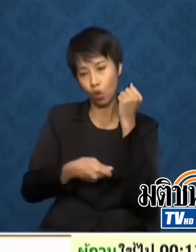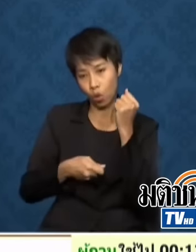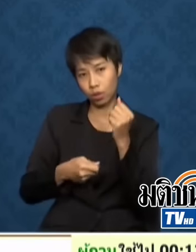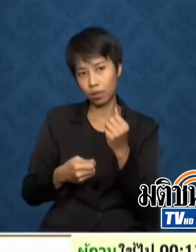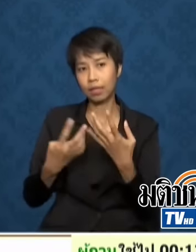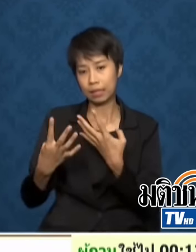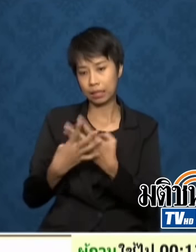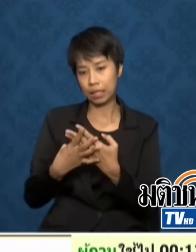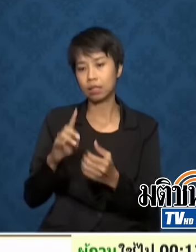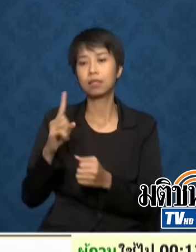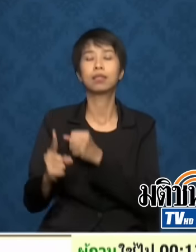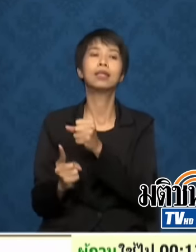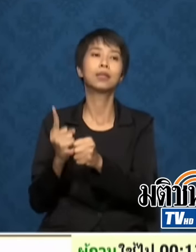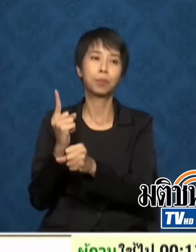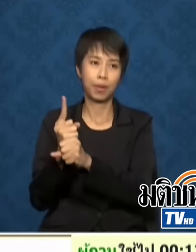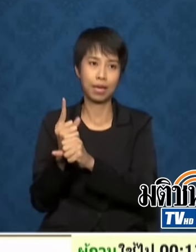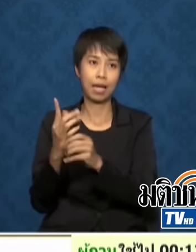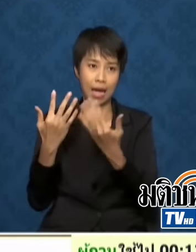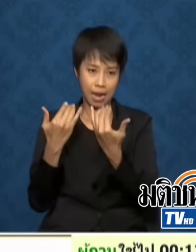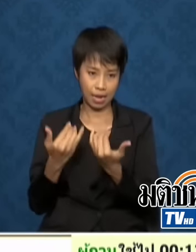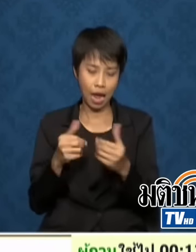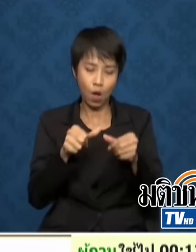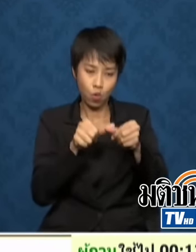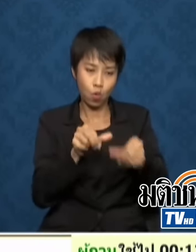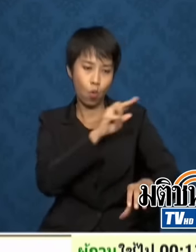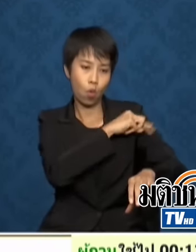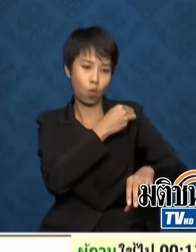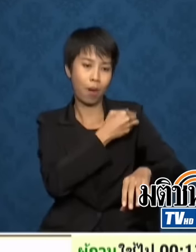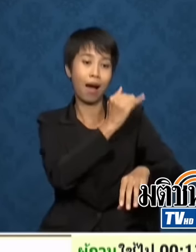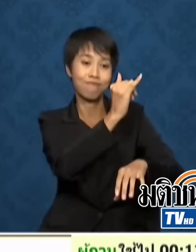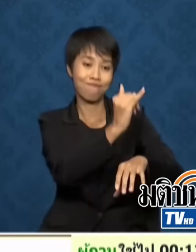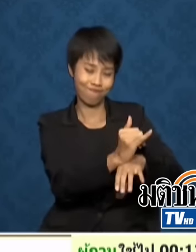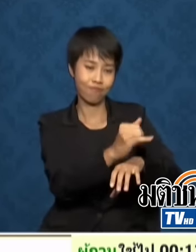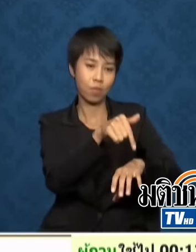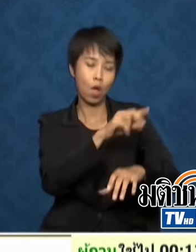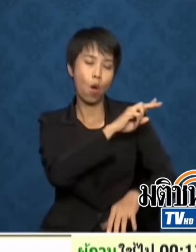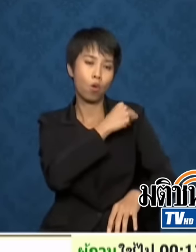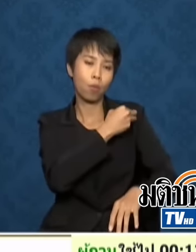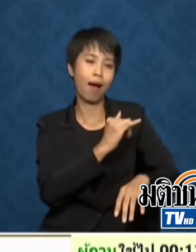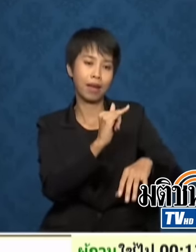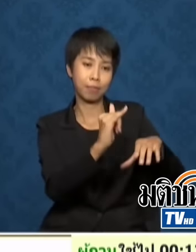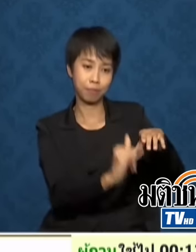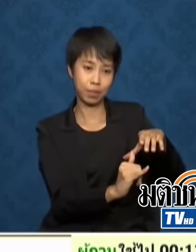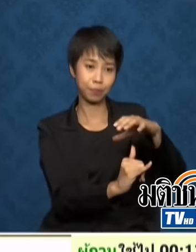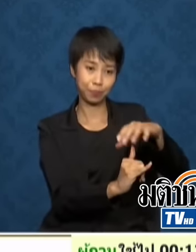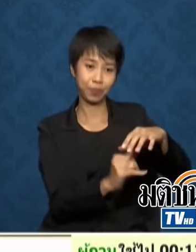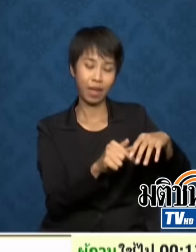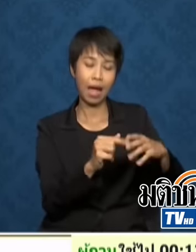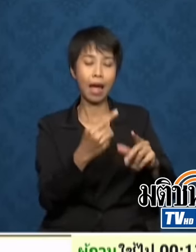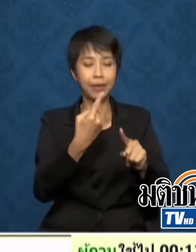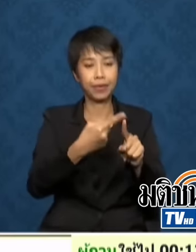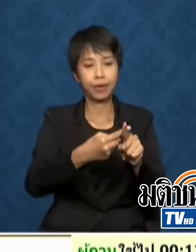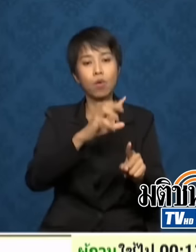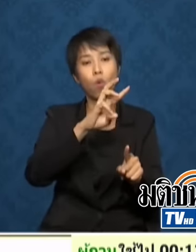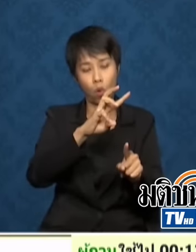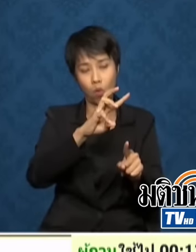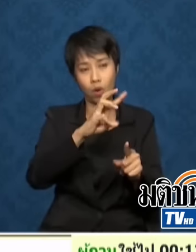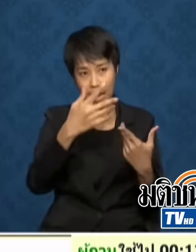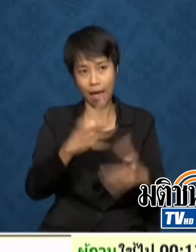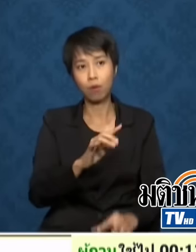ท่านก็อยู่โรงพยาบาล6เดือน6เดือนก็อยู่โรงพยาบาลก็มีผู้ควบคุมไป